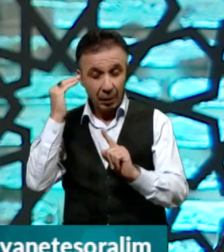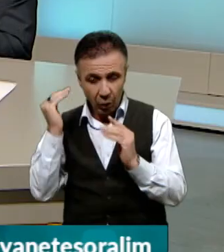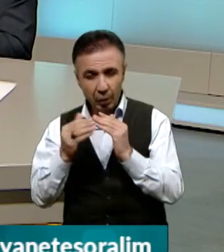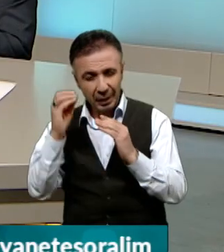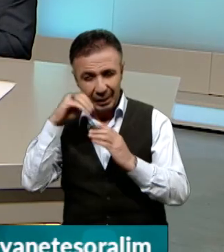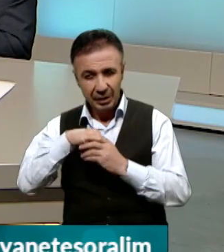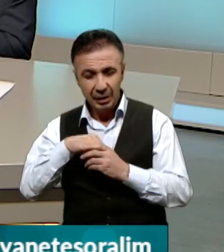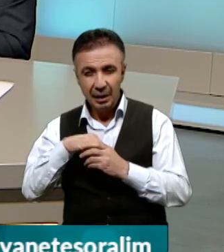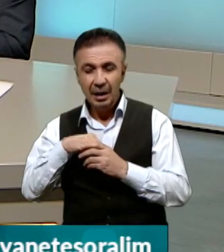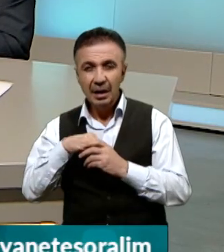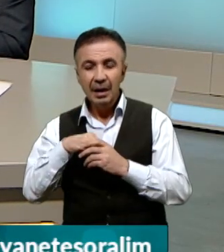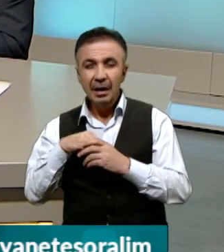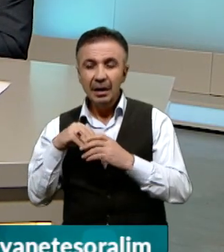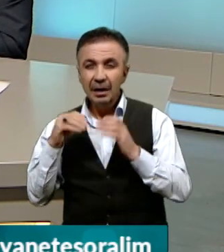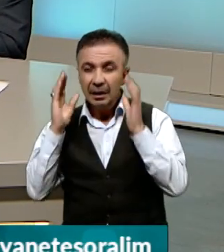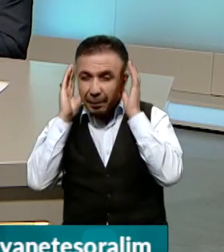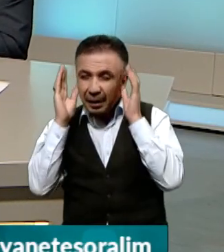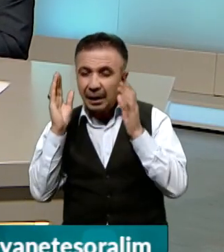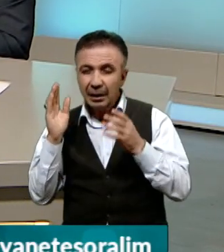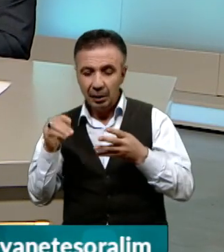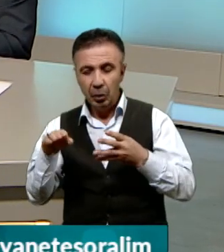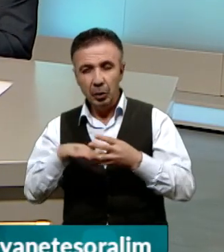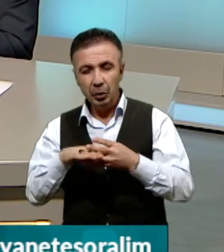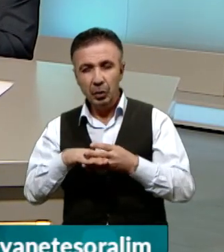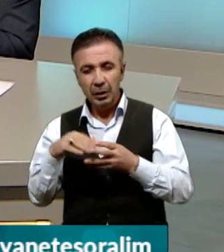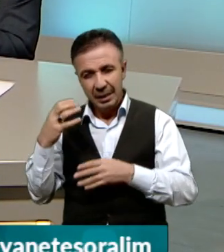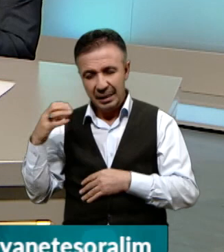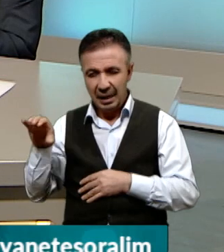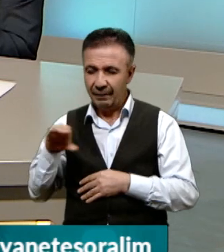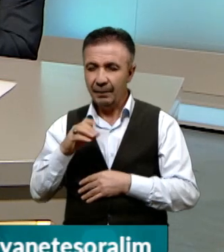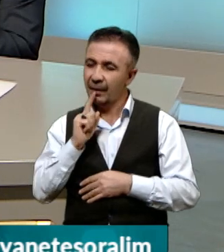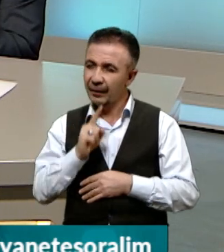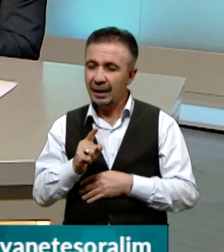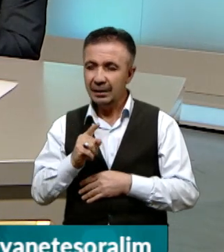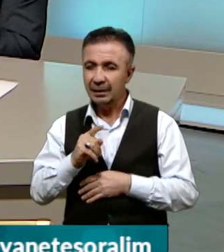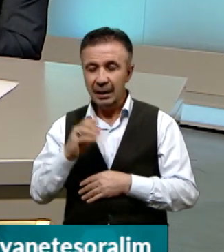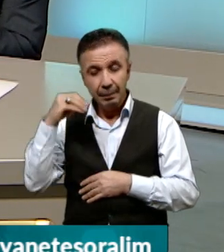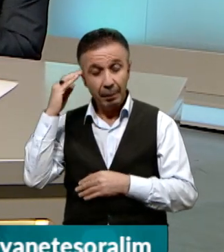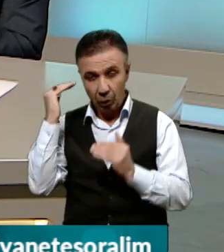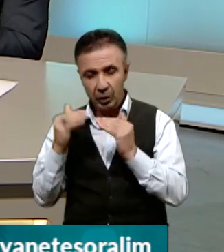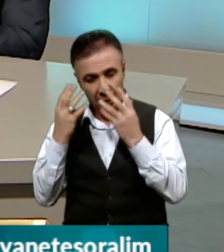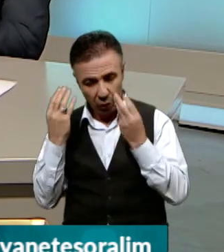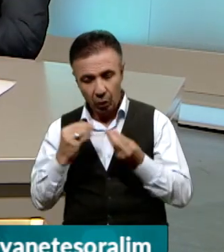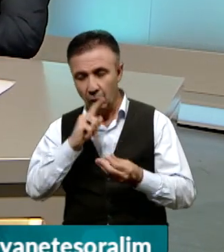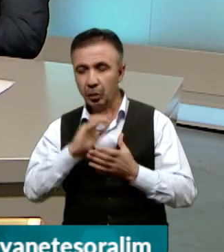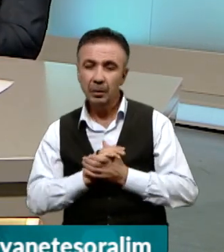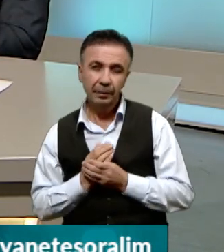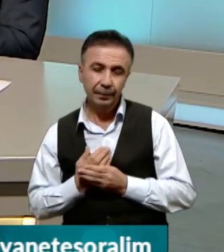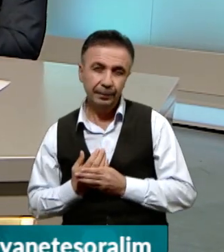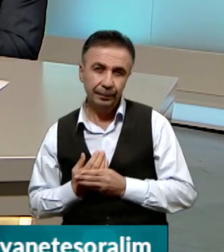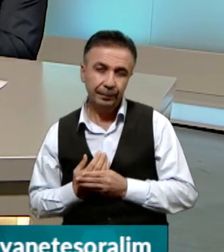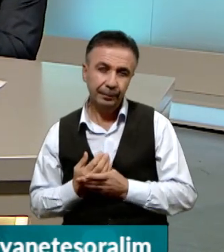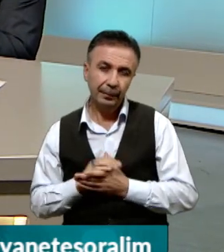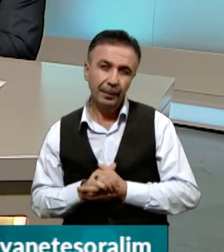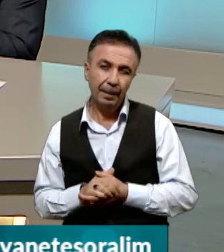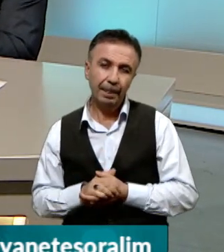ilk oturuşta selam verip farza yetişmemiz uygun olur mu diyor. Kalan iki rekatı farzdan sonra tekrar ikmal mi edeceğiz yoksa baştan